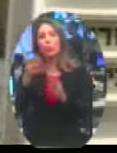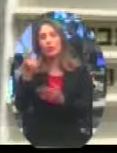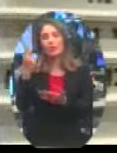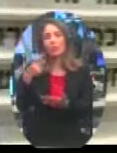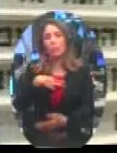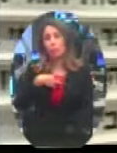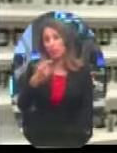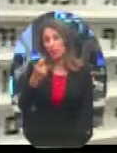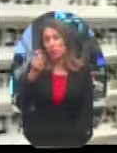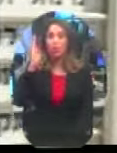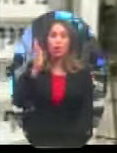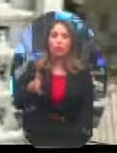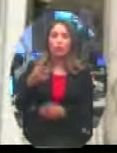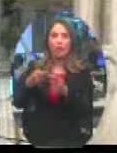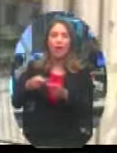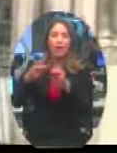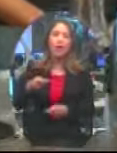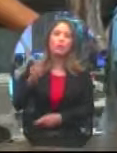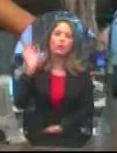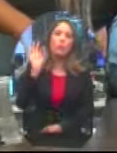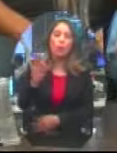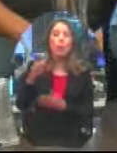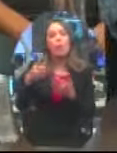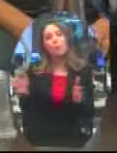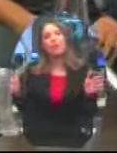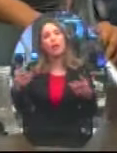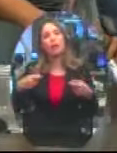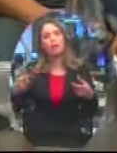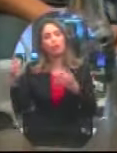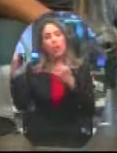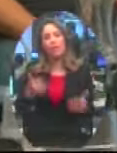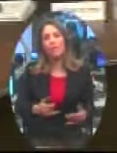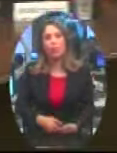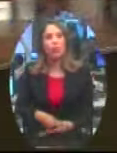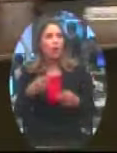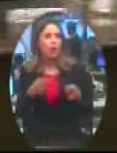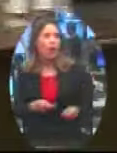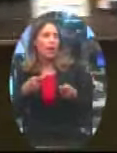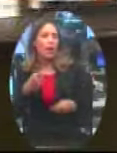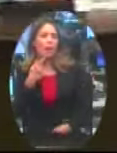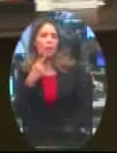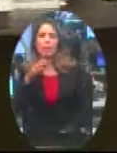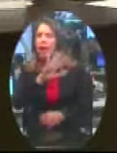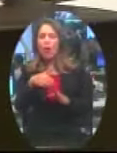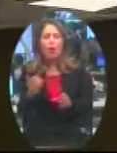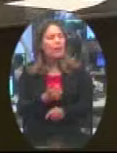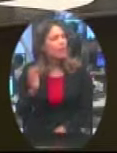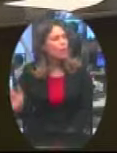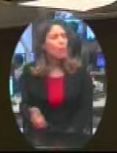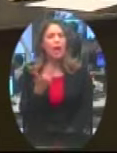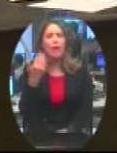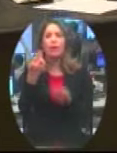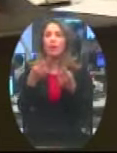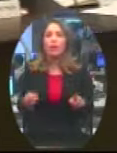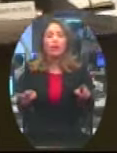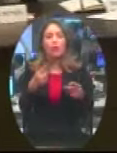לחקלאים שיפגעו מפתיחת השוק ליבוא. החקלאים מצידם טוענים כי כל המהלך התבצע במחטף וללא יכולת שלהם להידיין